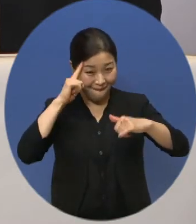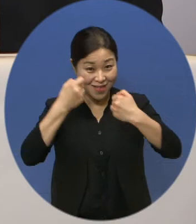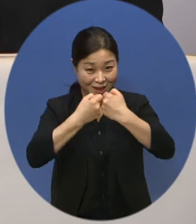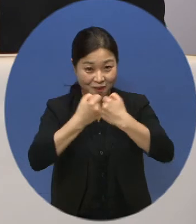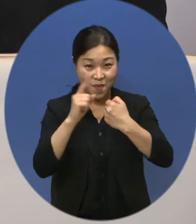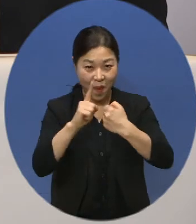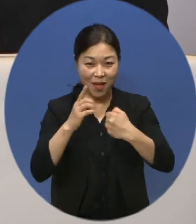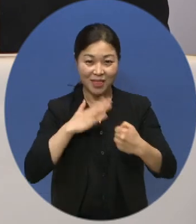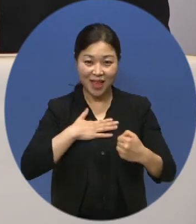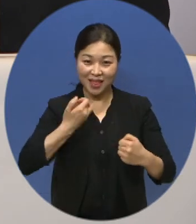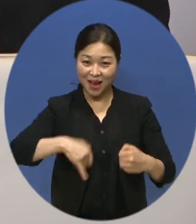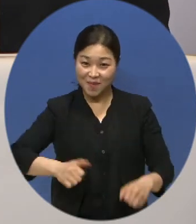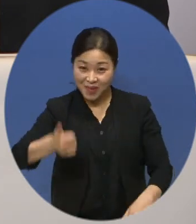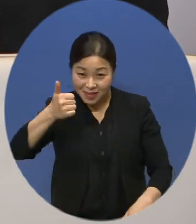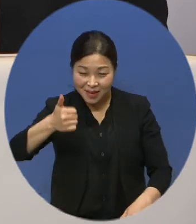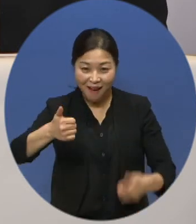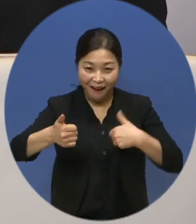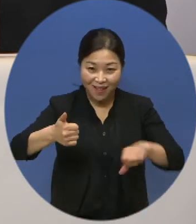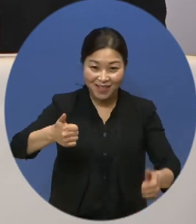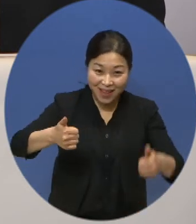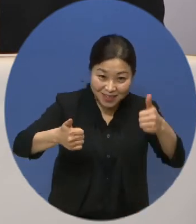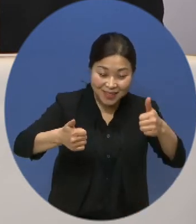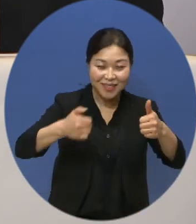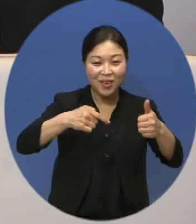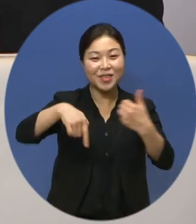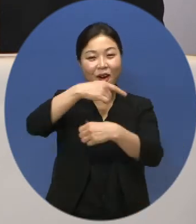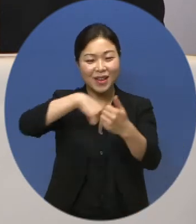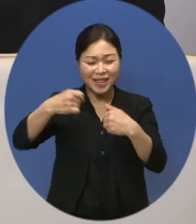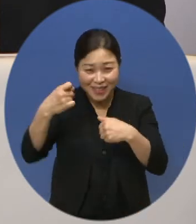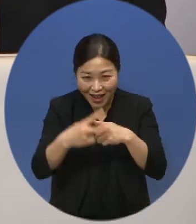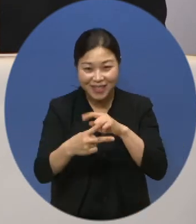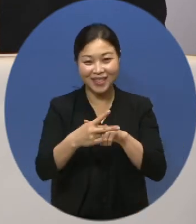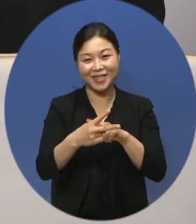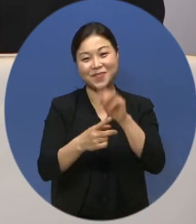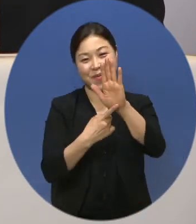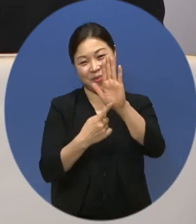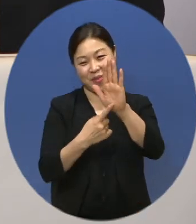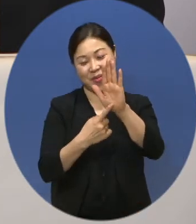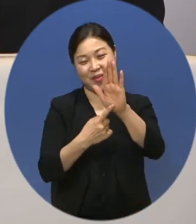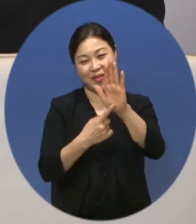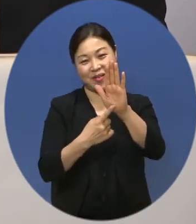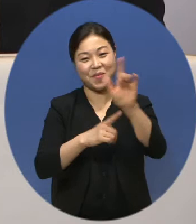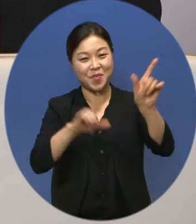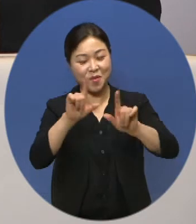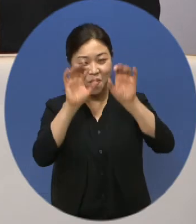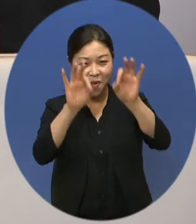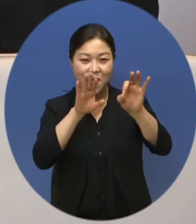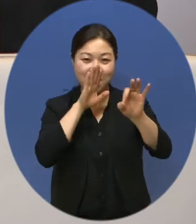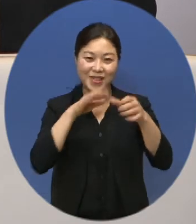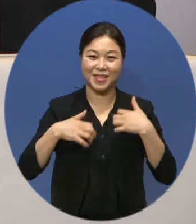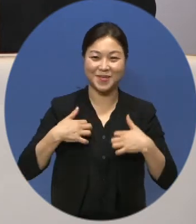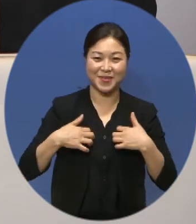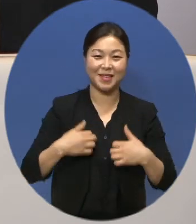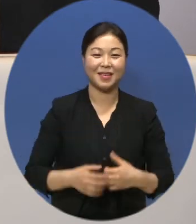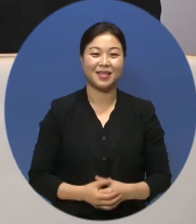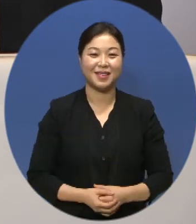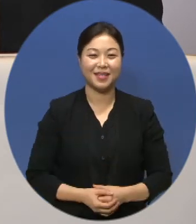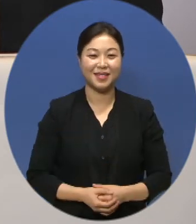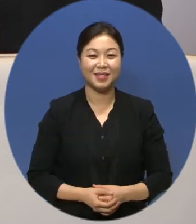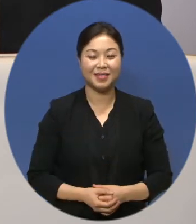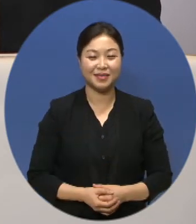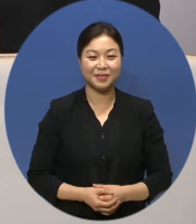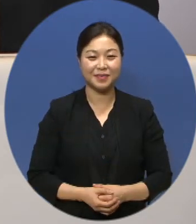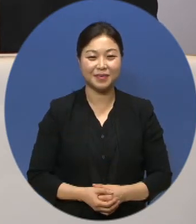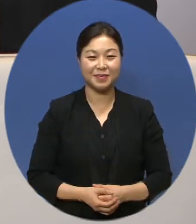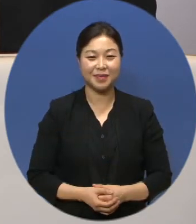낫지, 우리 아들이 좀 낫지, 약간 그거가 거기서 다시 한번 재현되고 있다는 게 이게 너무 재미가 있어가지고